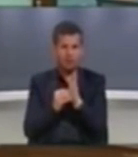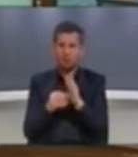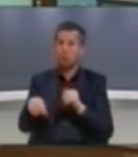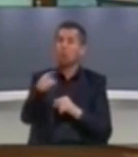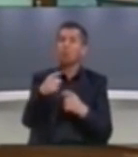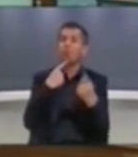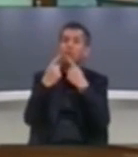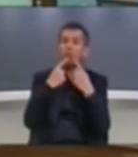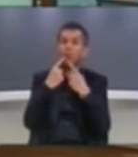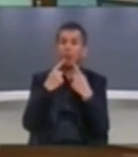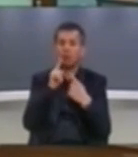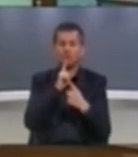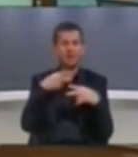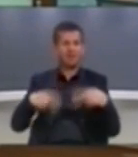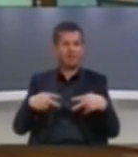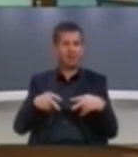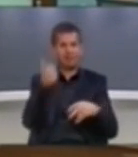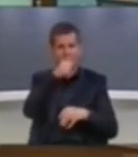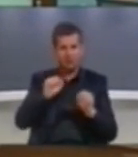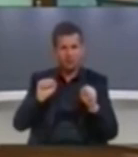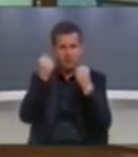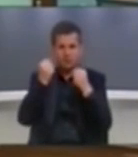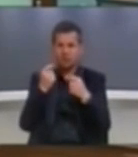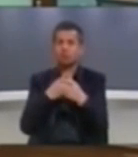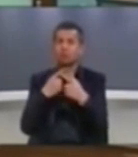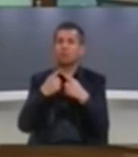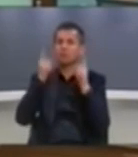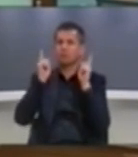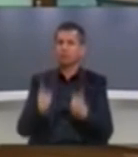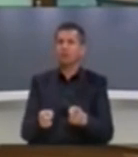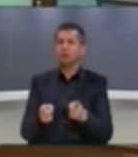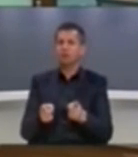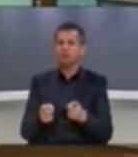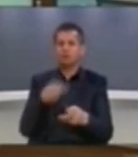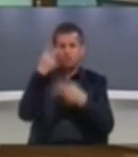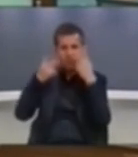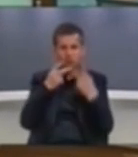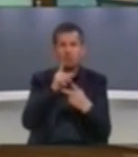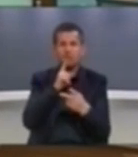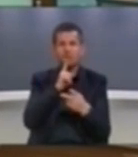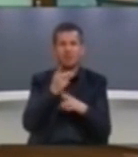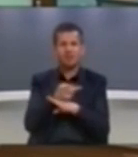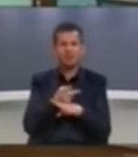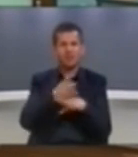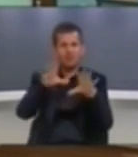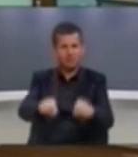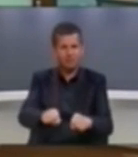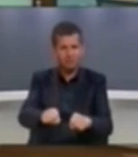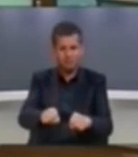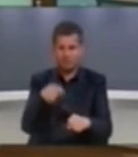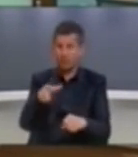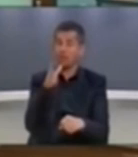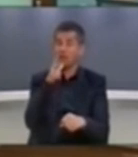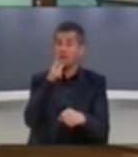tyre më shumë e shpërfaqën frikën nga protesta sesa domosdoshmërinë për të reflektuar për shtetin e kapur që po kërkon të asliroj